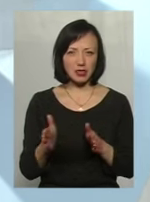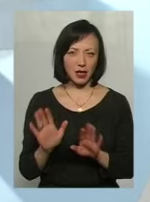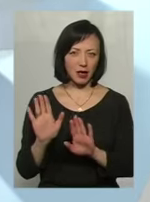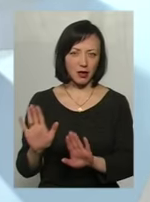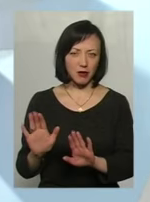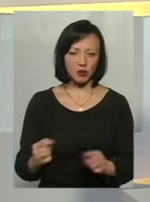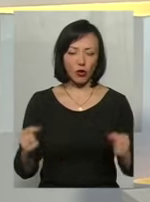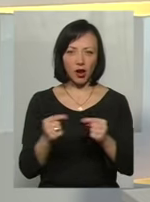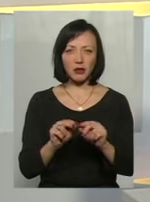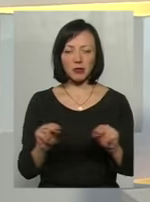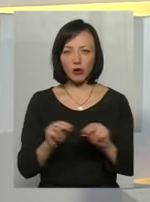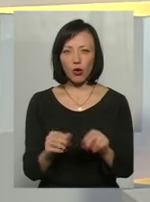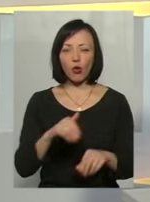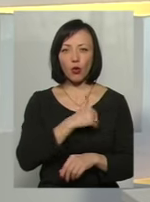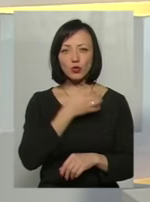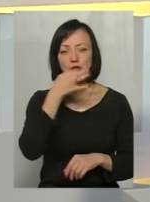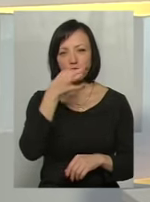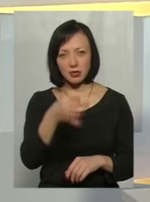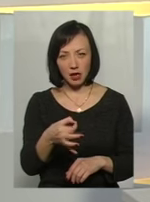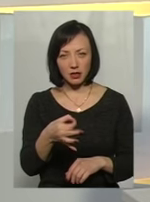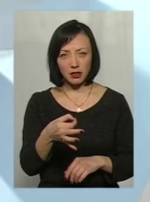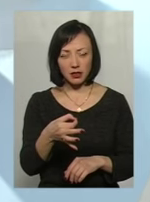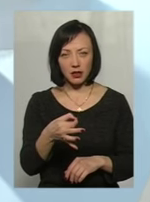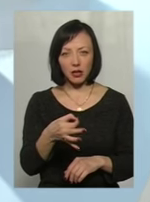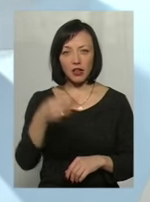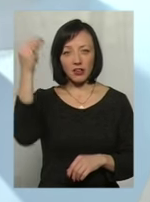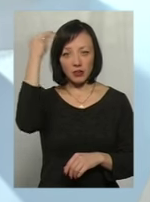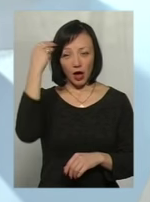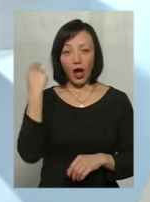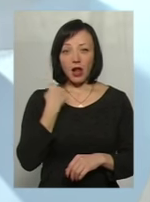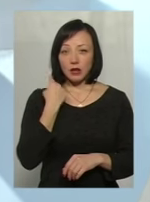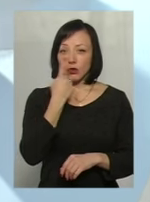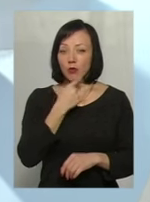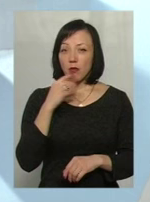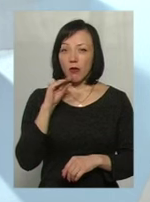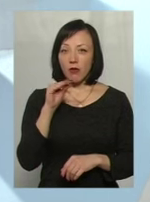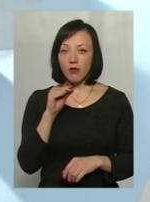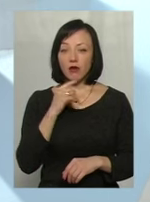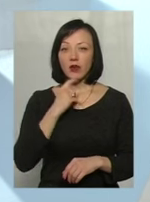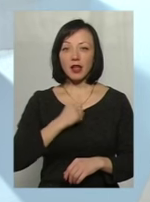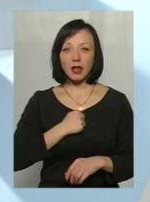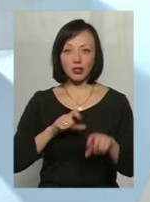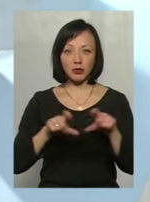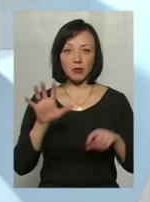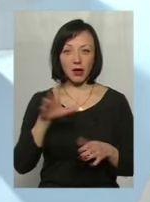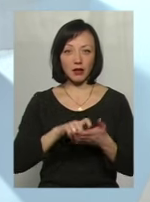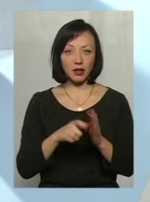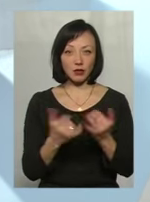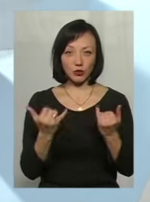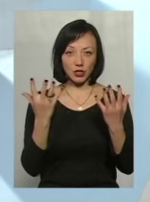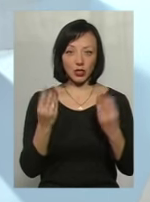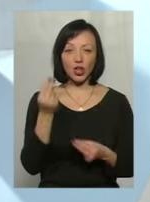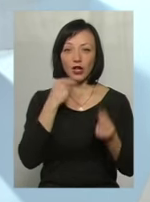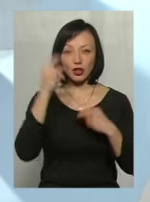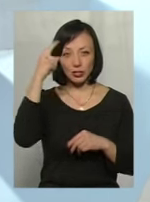чи конкретним педагогам, але хочу сказати, що вивчаючи англійську мову в радянській школі з 5 класу, я на сьогоднішній день краще